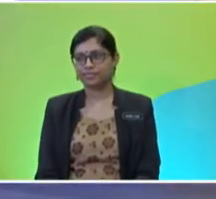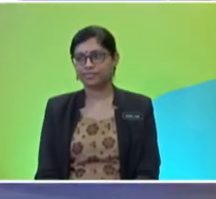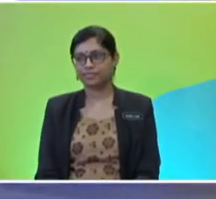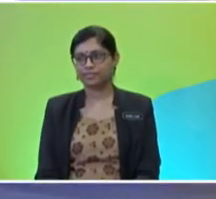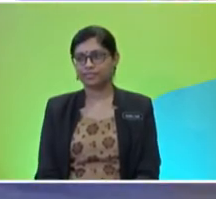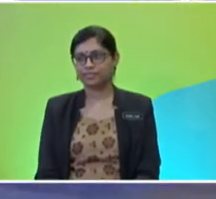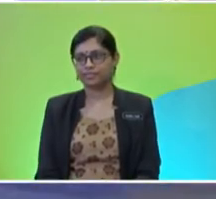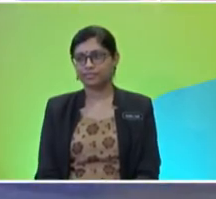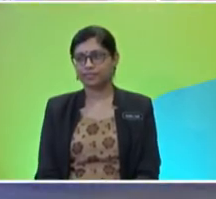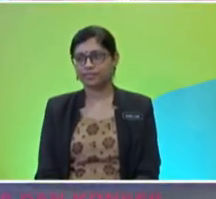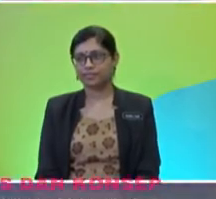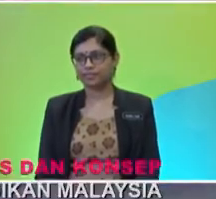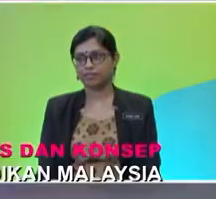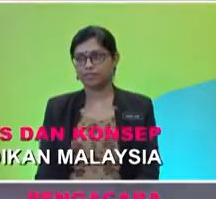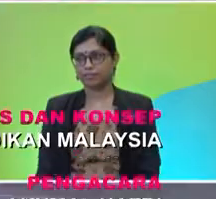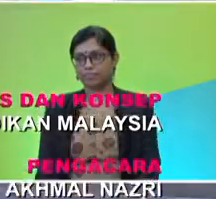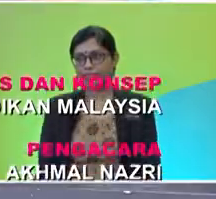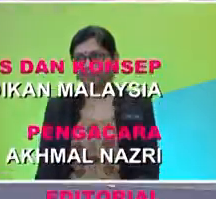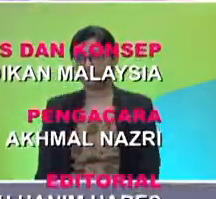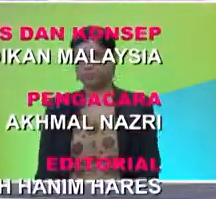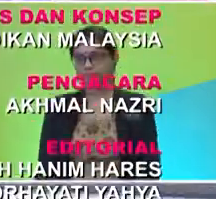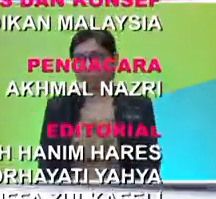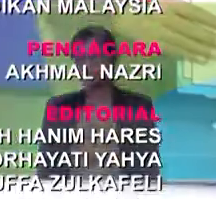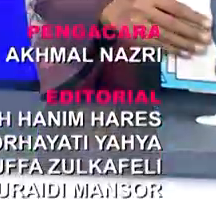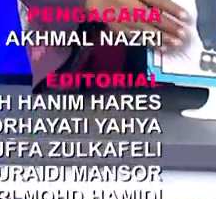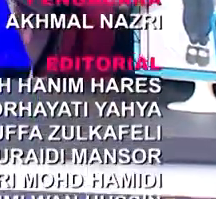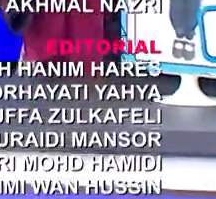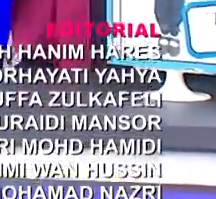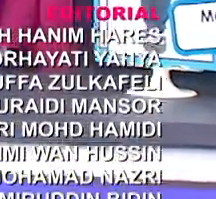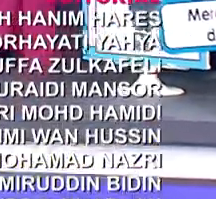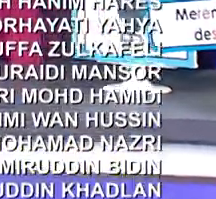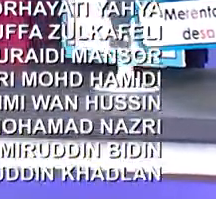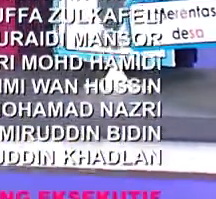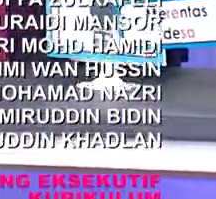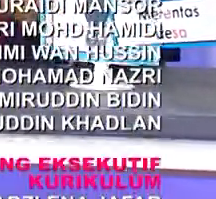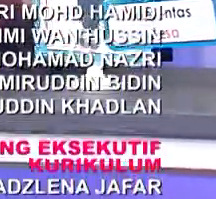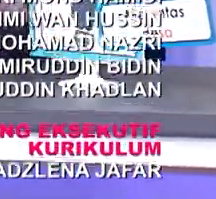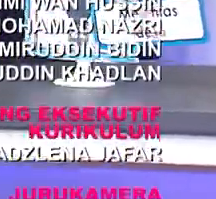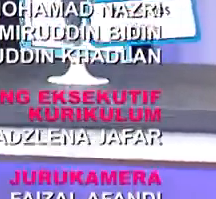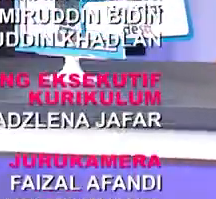Woi. Susah ni cikgu reben ni. Letak tepi dulu kita tengok.